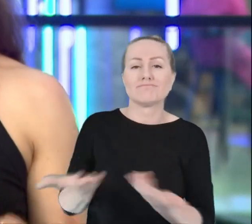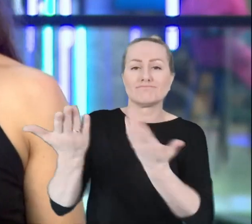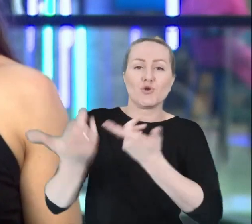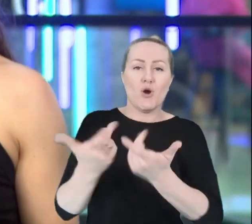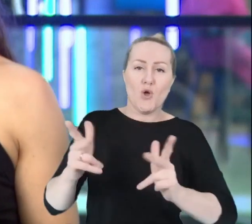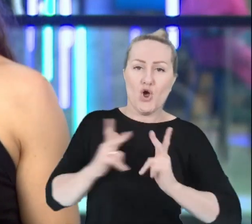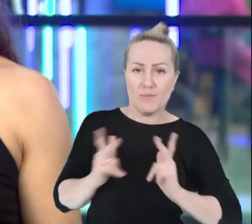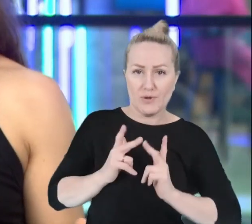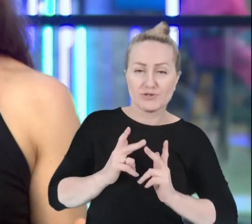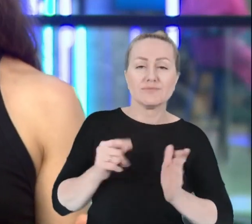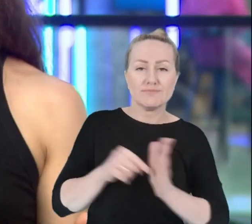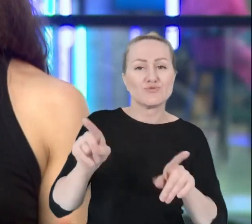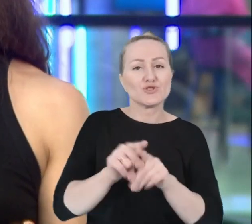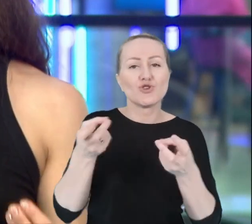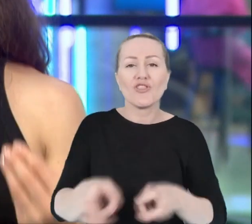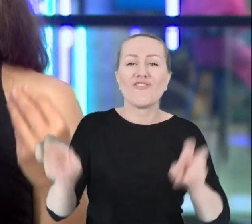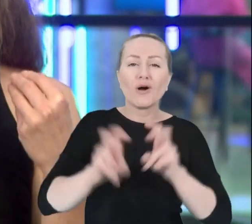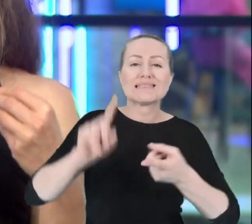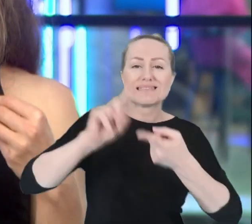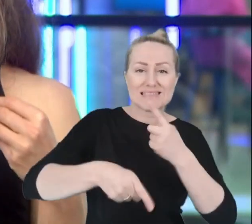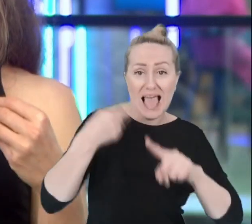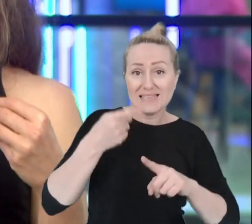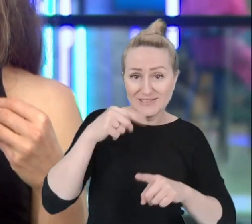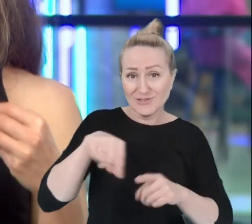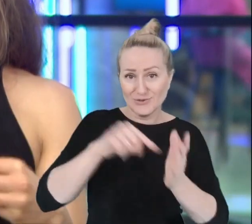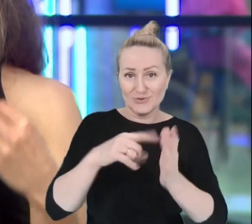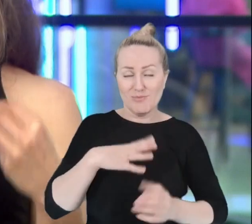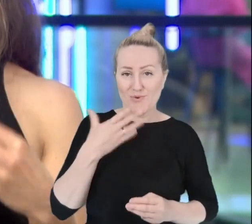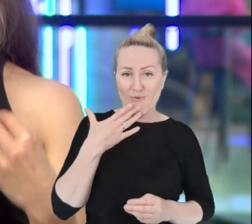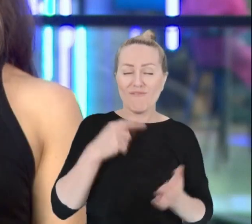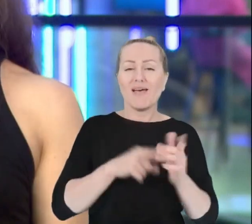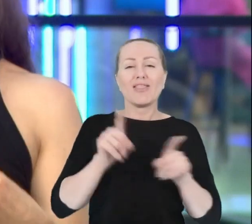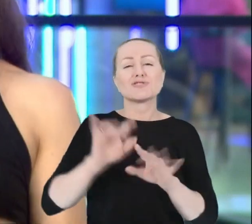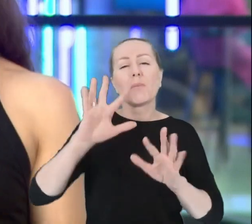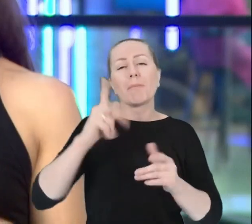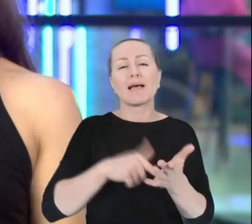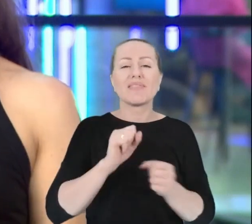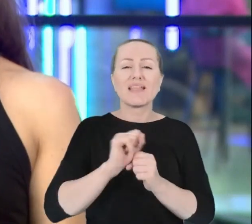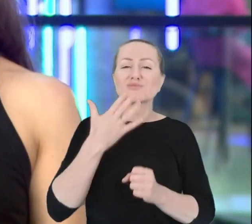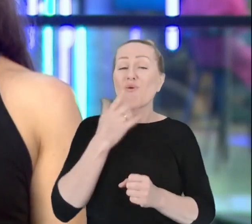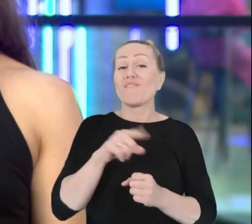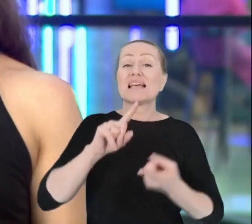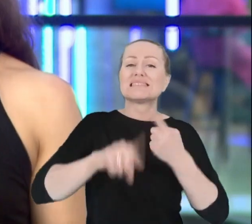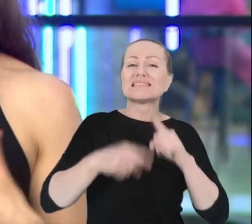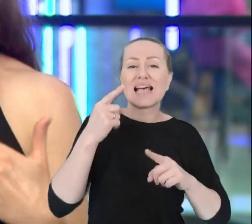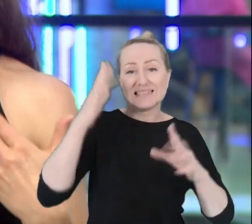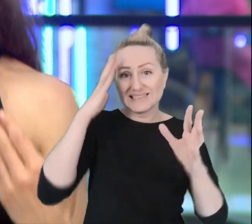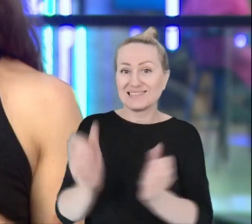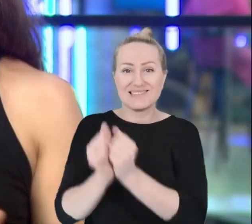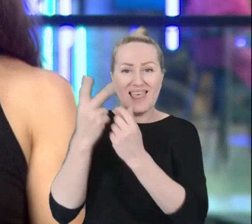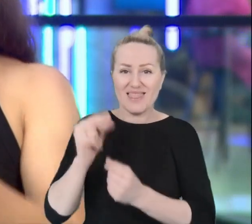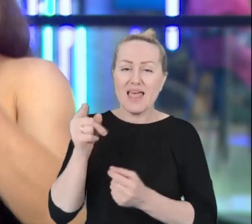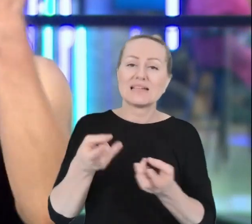Tworzenie sensu, właśnie o którym mówiliśmy, i jest takie piękne zdanie, że sensu się nie znajduje, sens się tworzy. Czyli